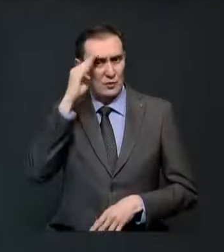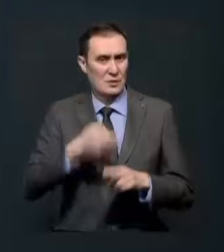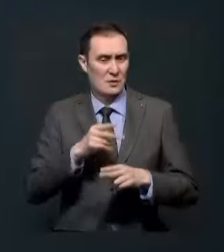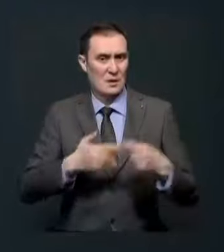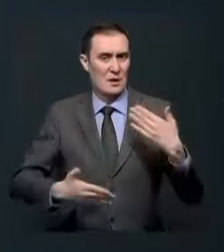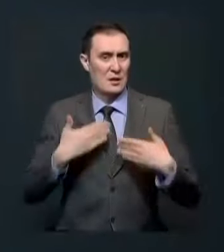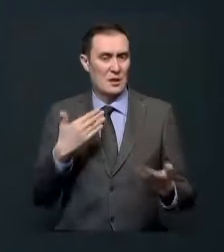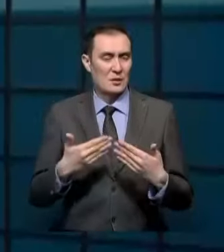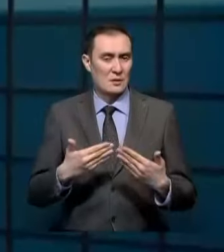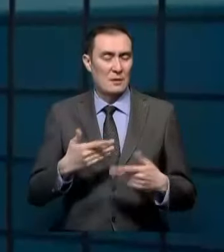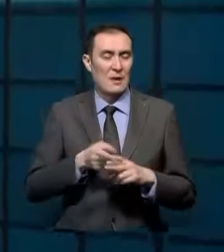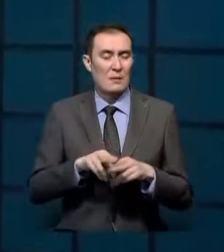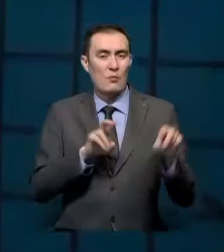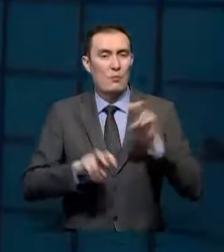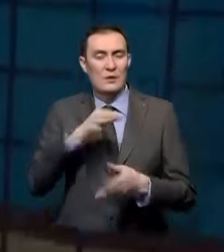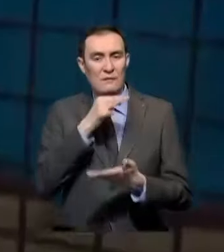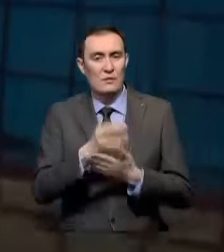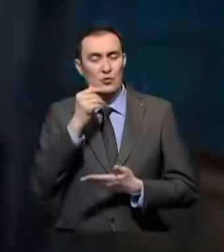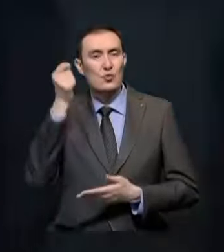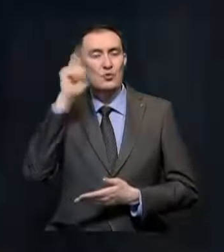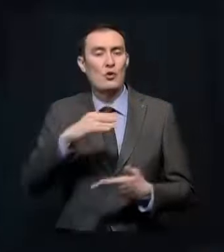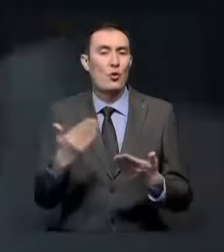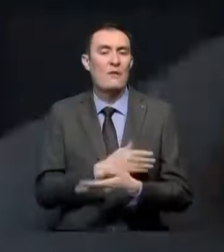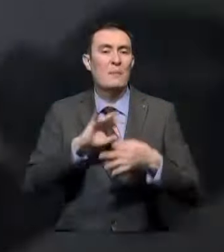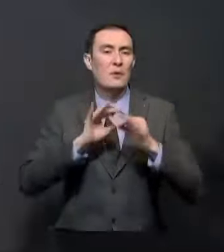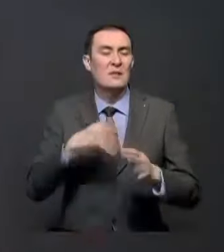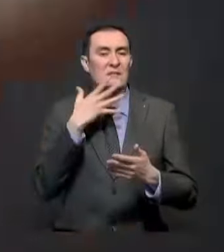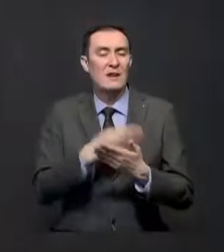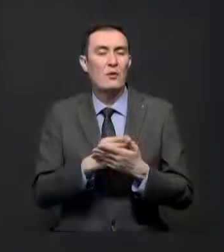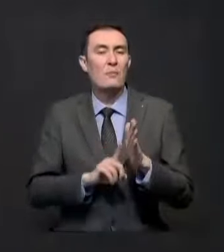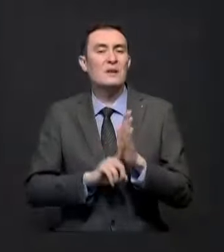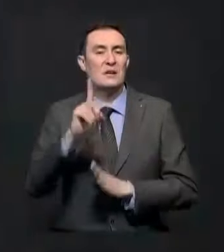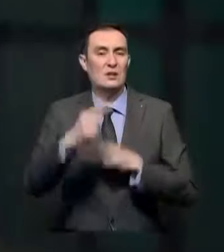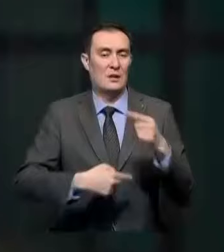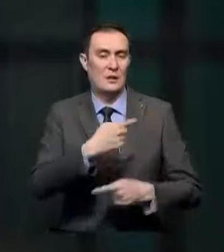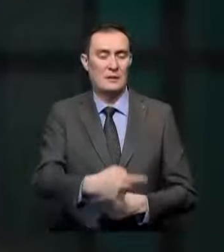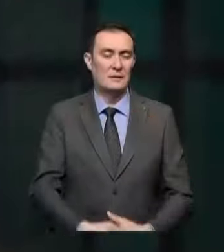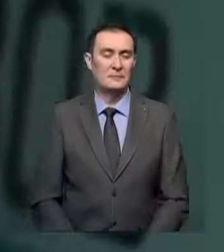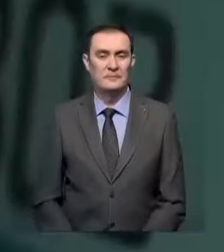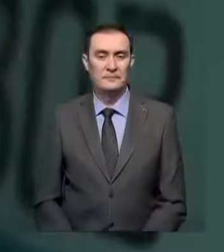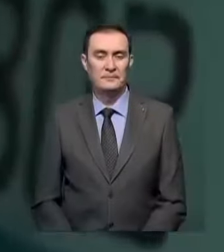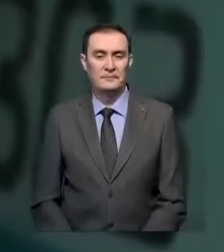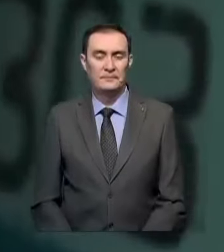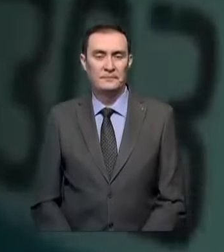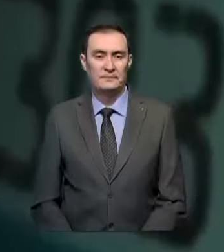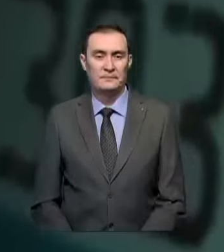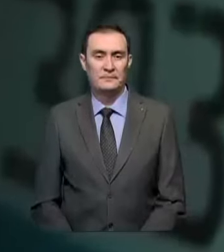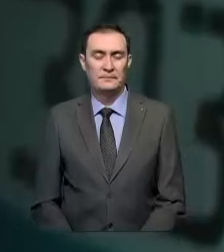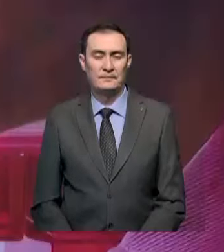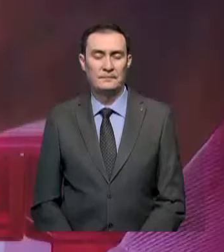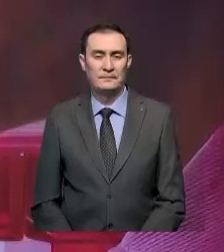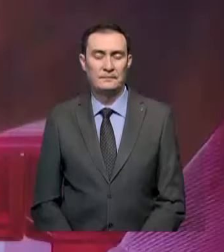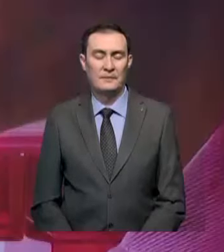их отношения. В поисках ответа на вопрос мужчина узнает новые подробности своего происхождения. Айдар, сына